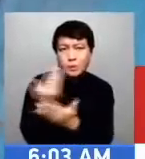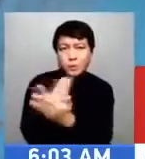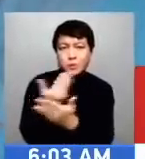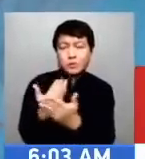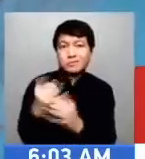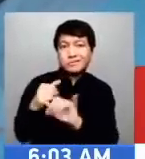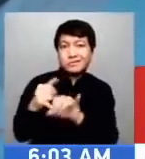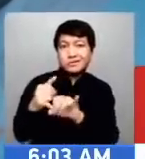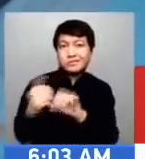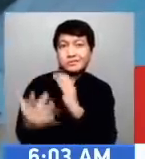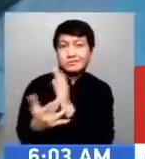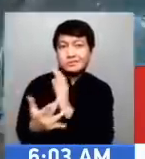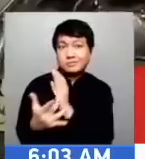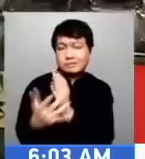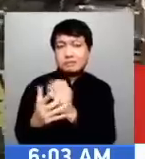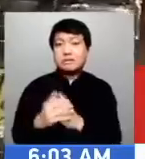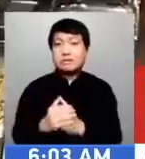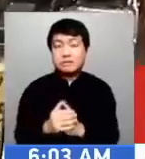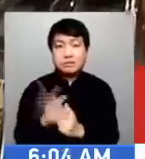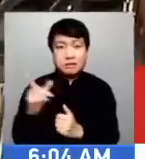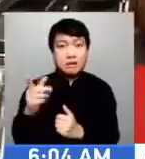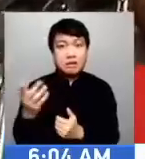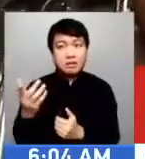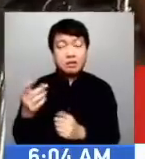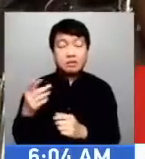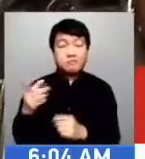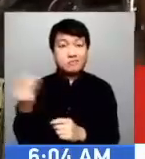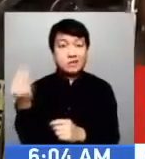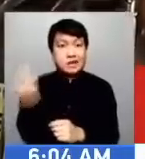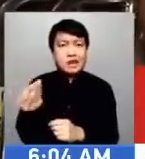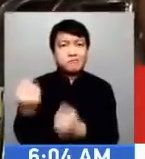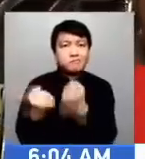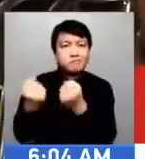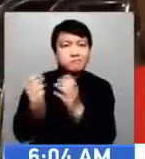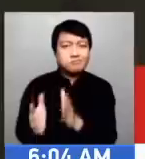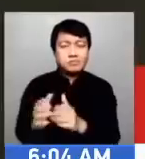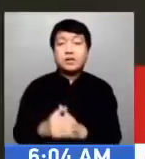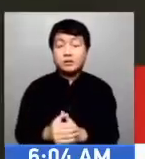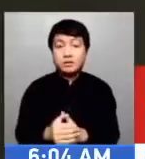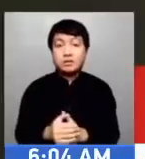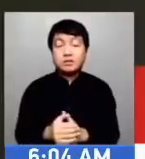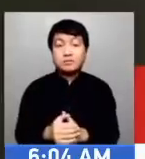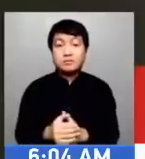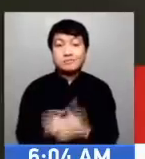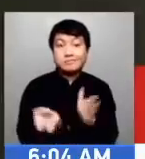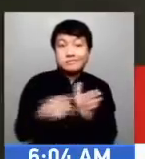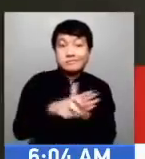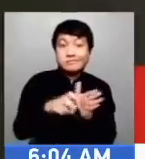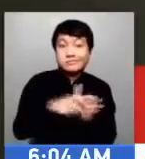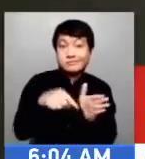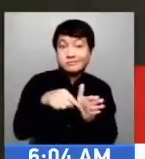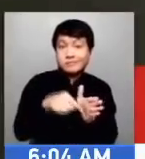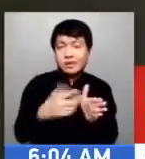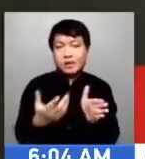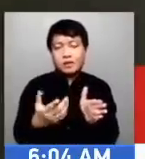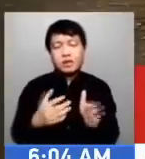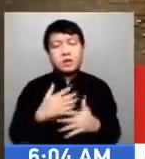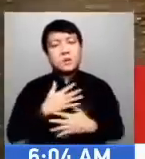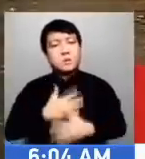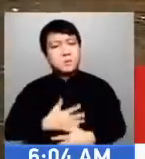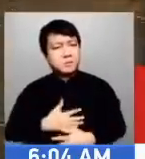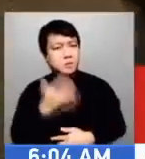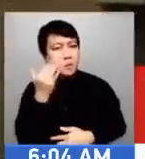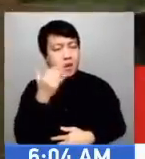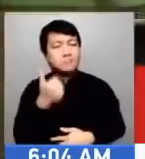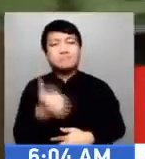isa pa, mamimili sila ng driver doon. Malaking ginhawa naman sa pasaherong si Roderick Asi na balikpasada na ang mga jeep. Gayunman, hindi niya masisisi